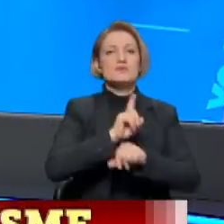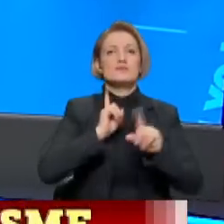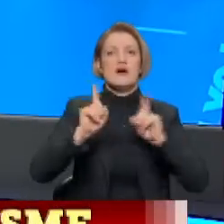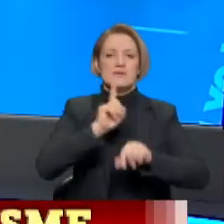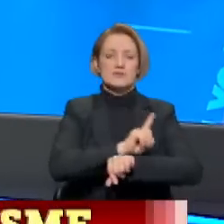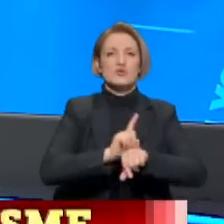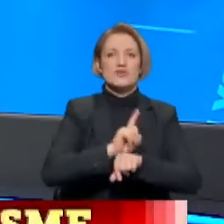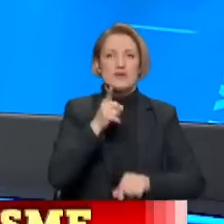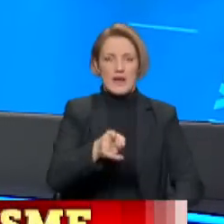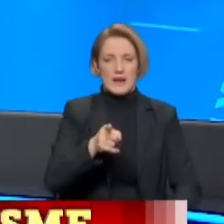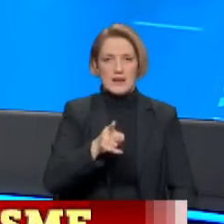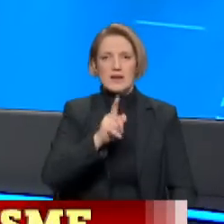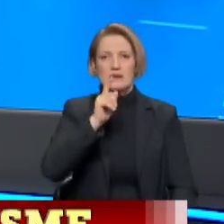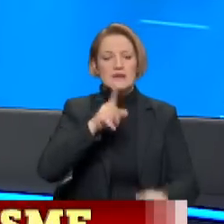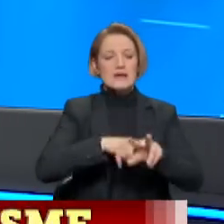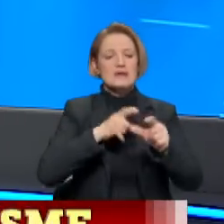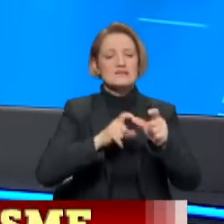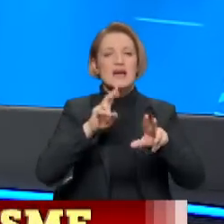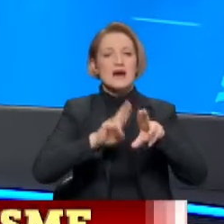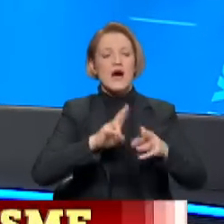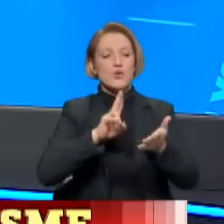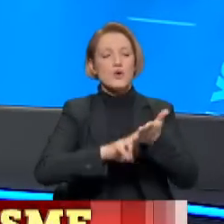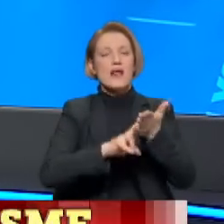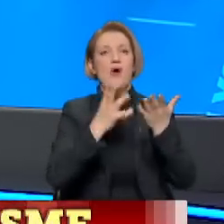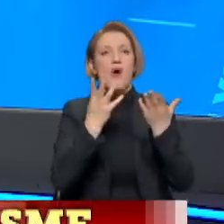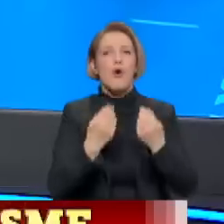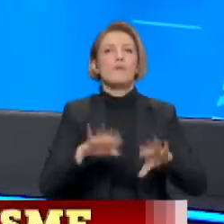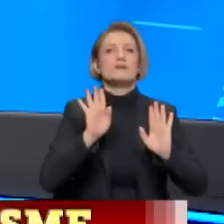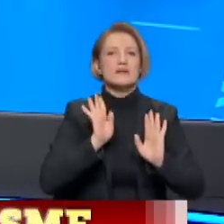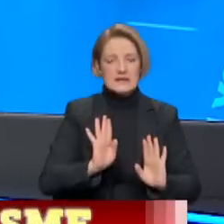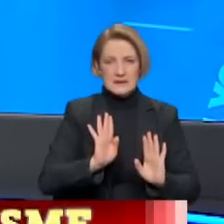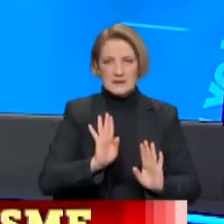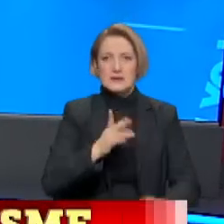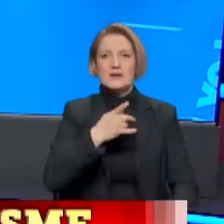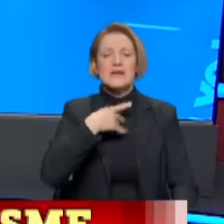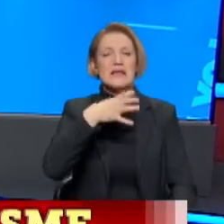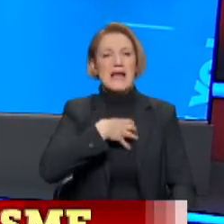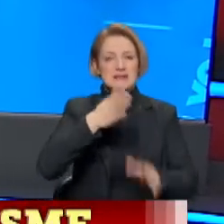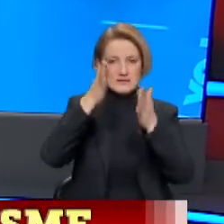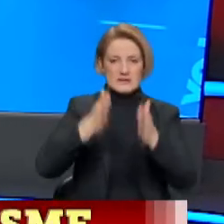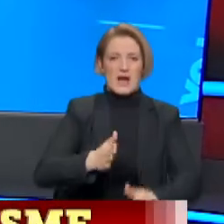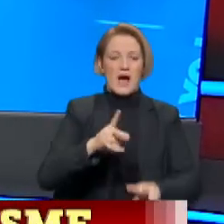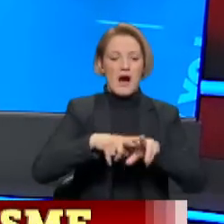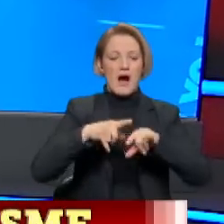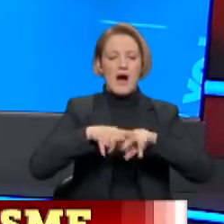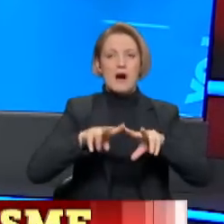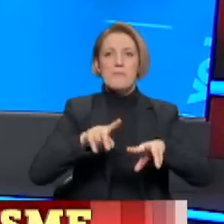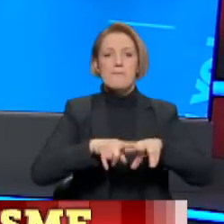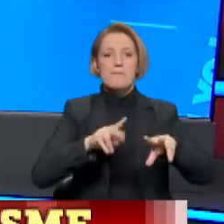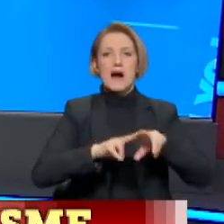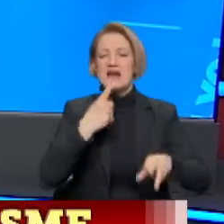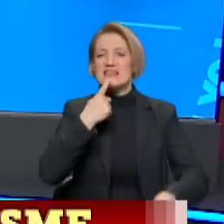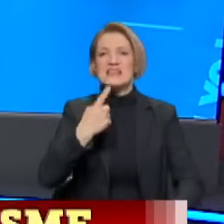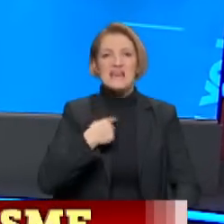sürecinde sözünün adresinin YSK üyeleri olmadığını, sözünün adresinin kendisine ahmak diyen